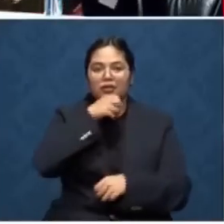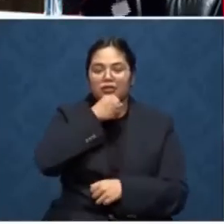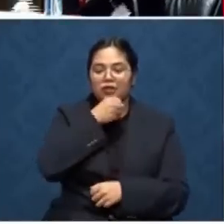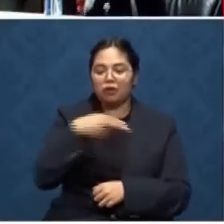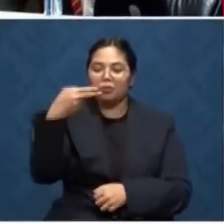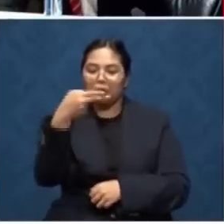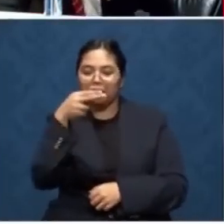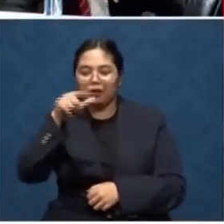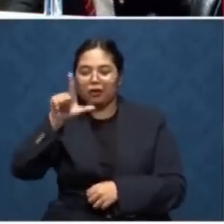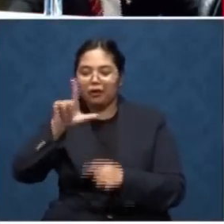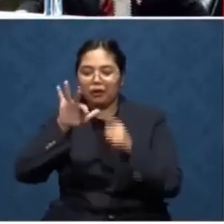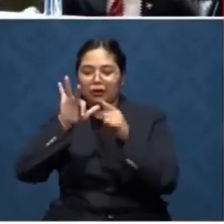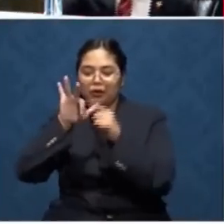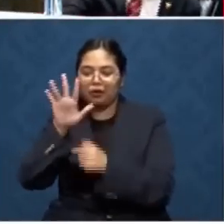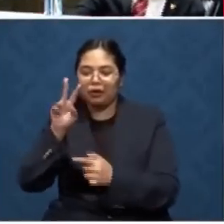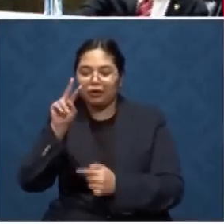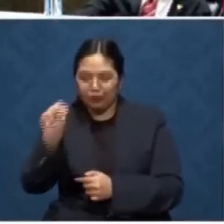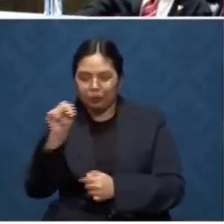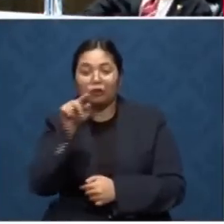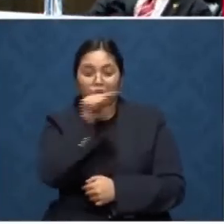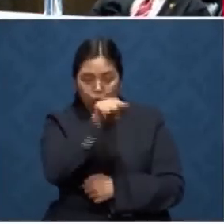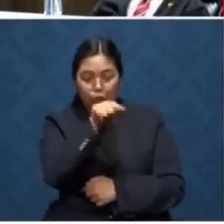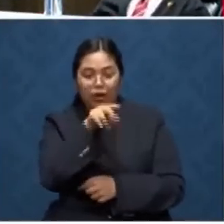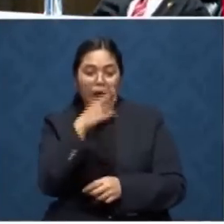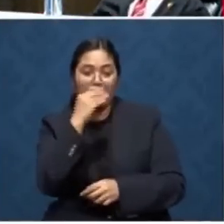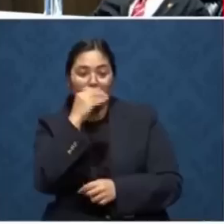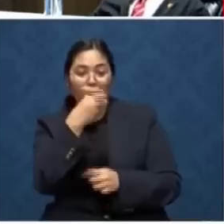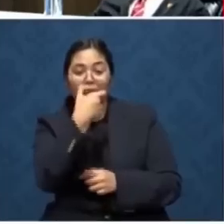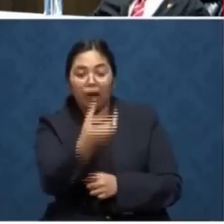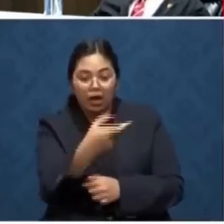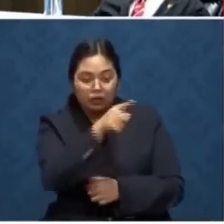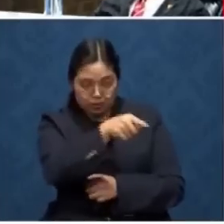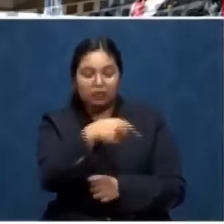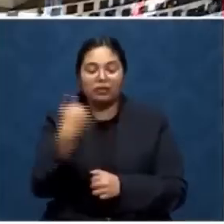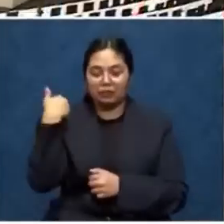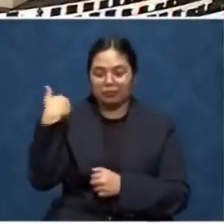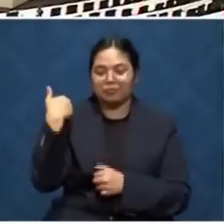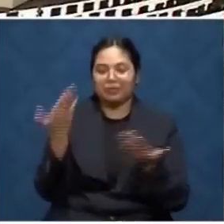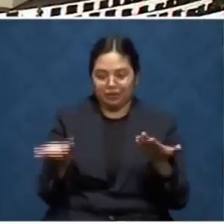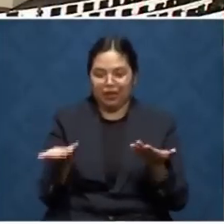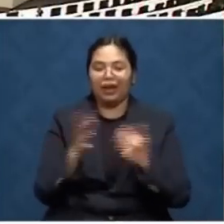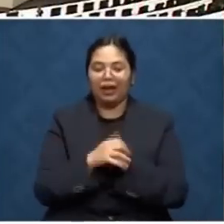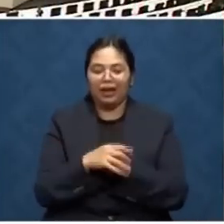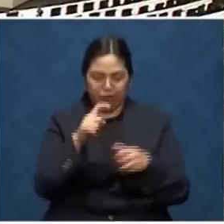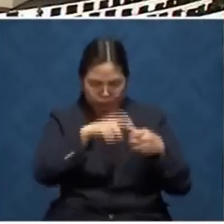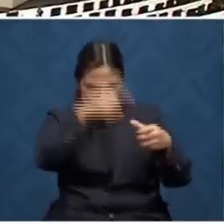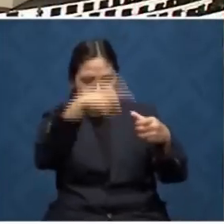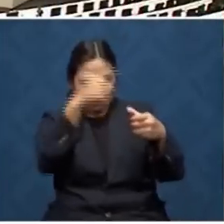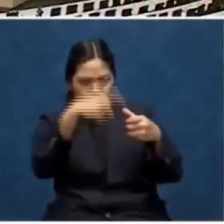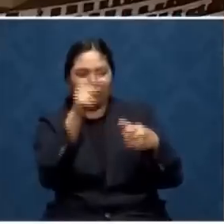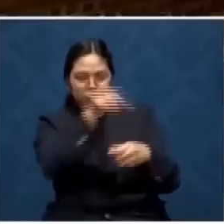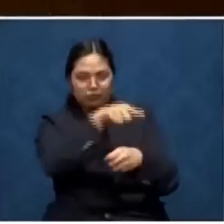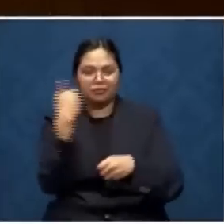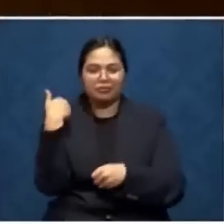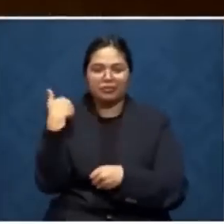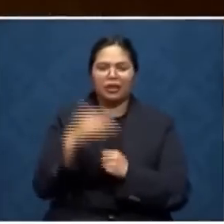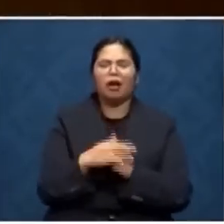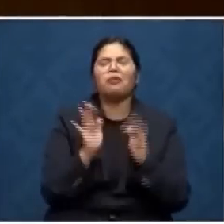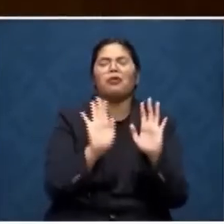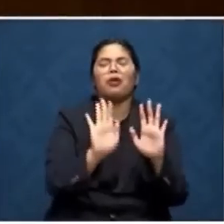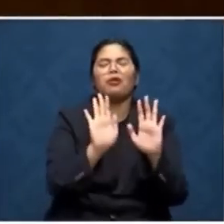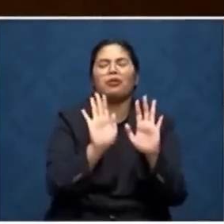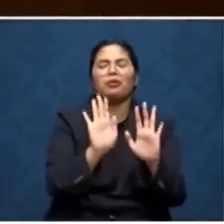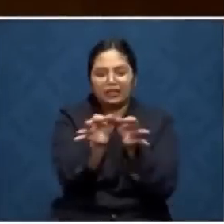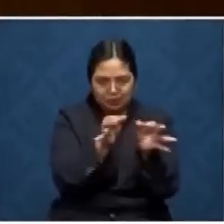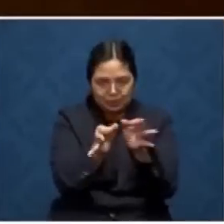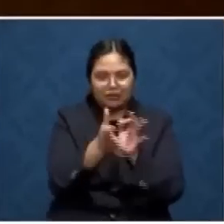องเลยคนละเรื่องกันนะเขาพูดอย่างนั้นนะท่านพูดนิดเดียวนะครับท่านวิโรจน์แล้วเดี๋ยวเรายังมีอีกหลายเรื่อง